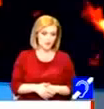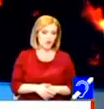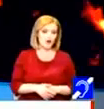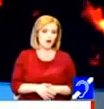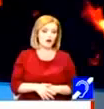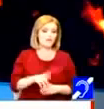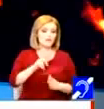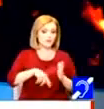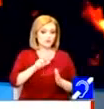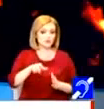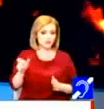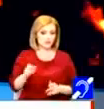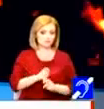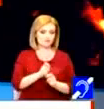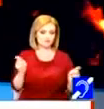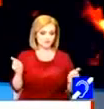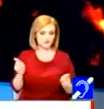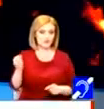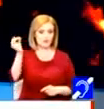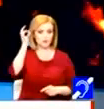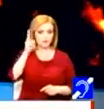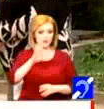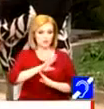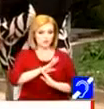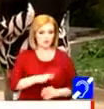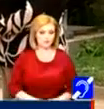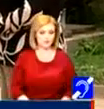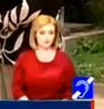în stânga și în dreapta pomeni în memoria celor decedați.